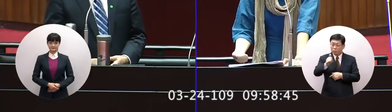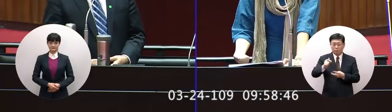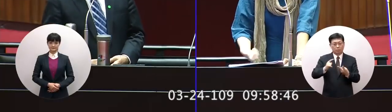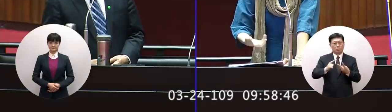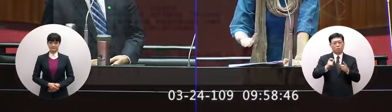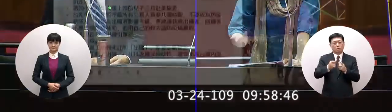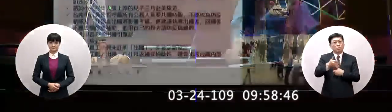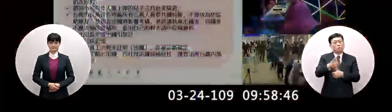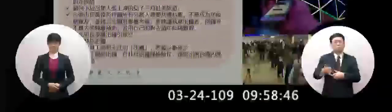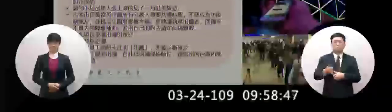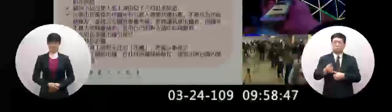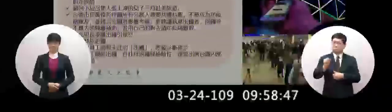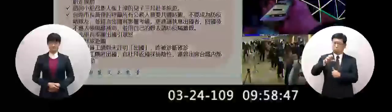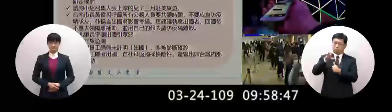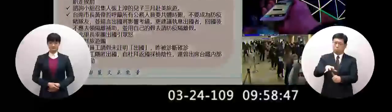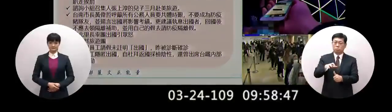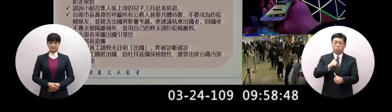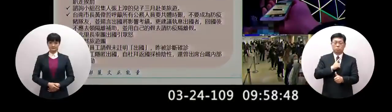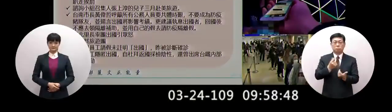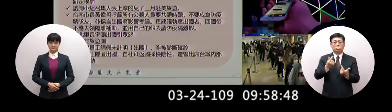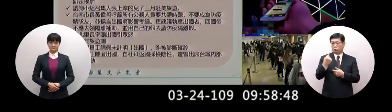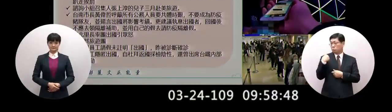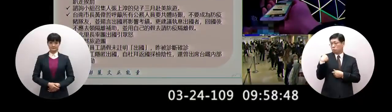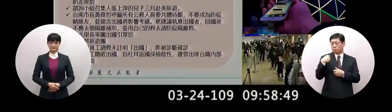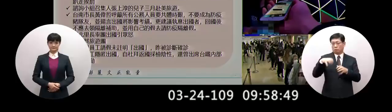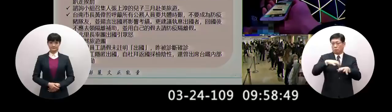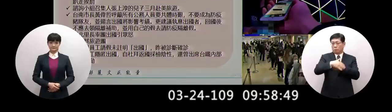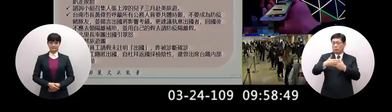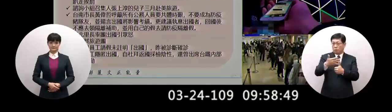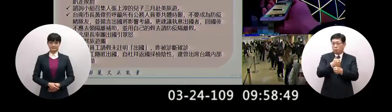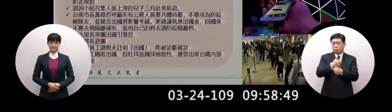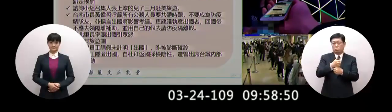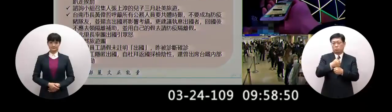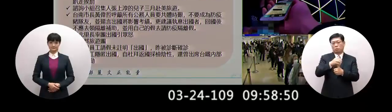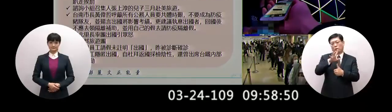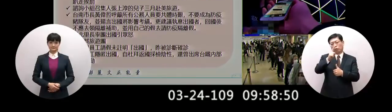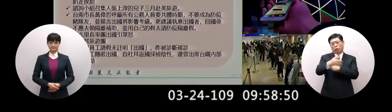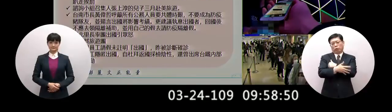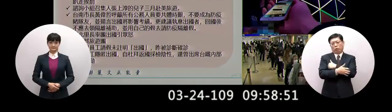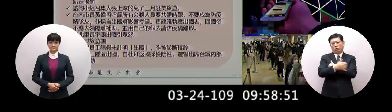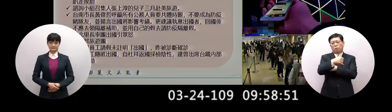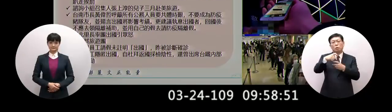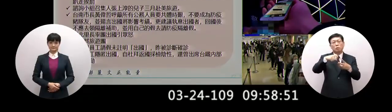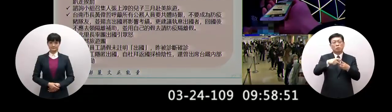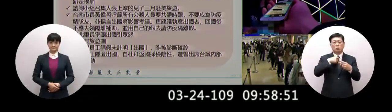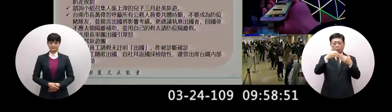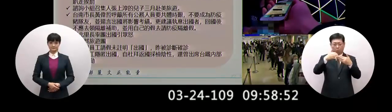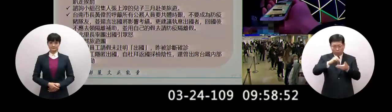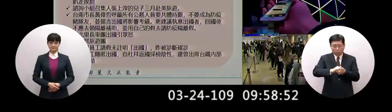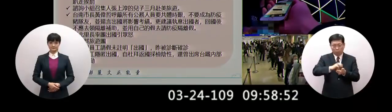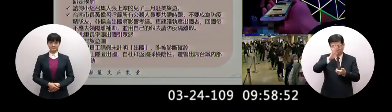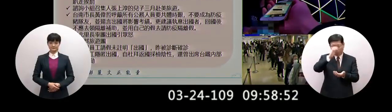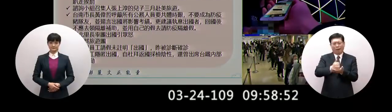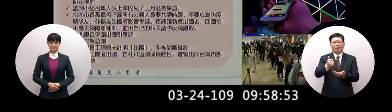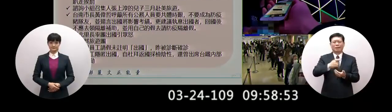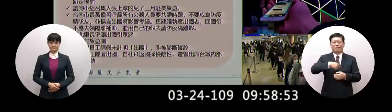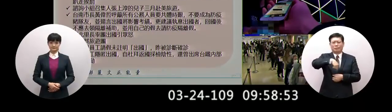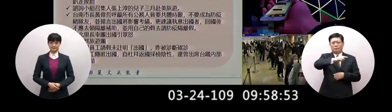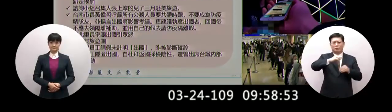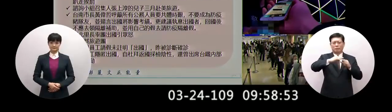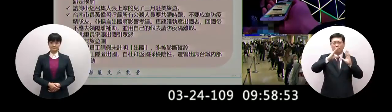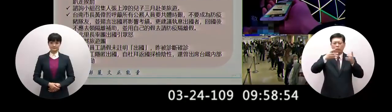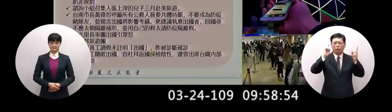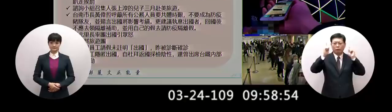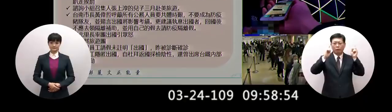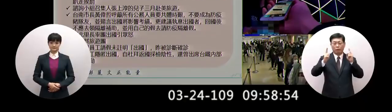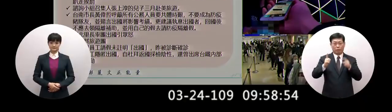公务员，那你也不能限制他。我们最新昨天环保署的一个公务员就确诊了，为什么？因为他出国去埃及